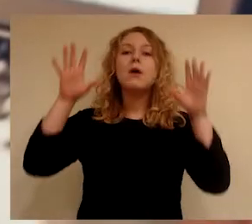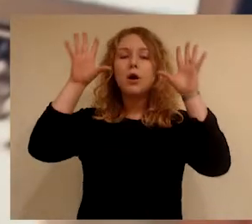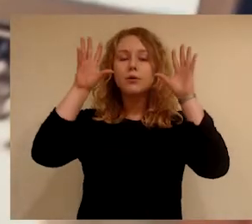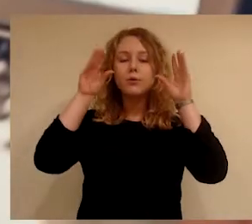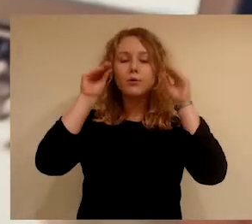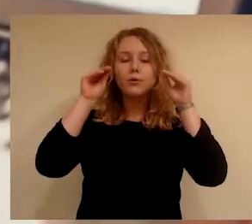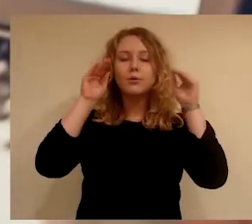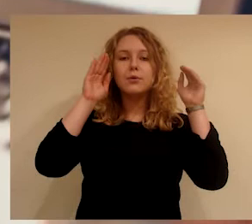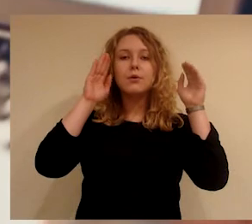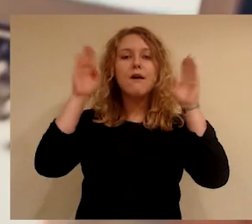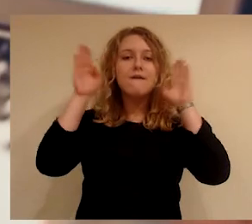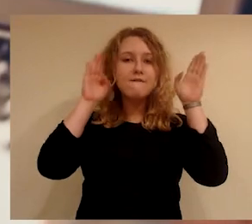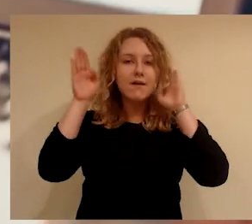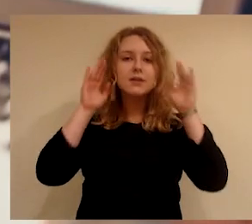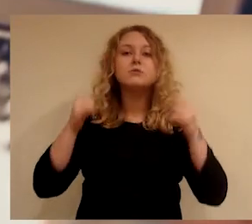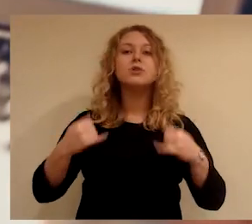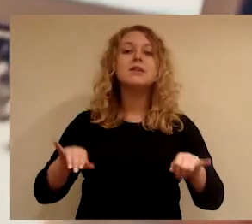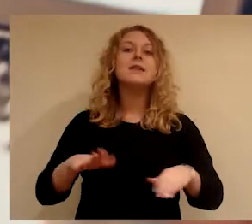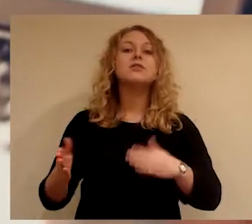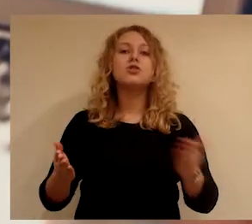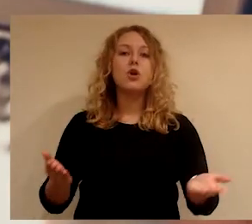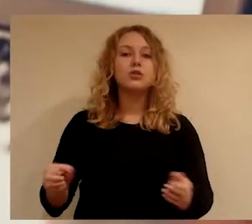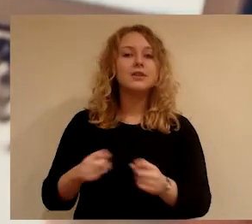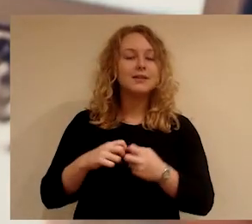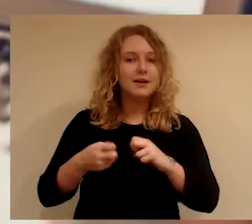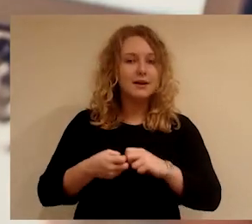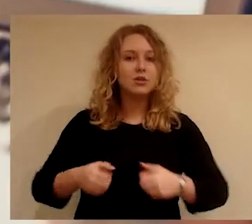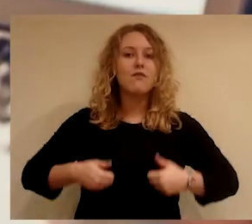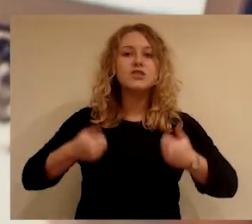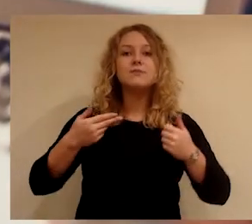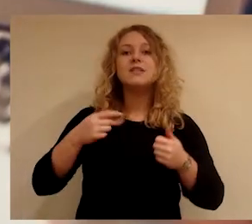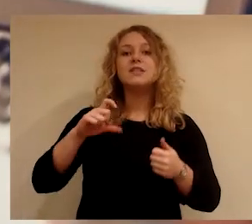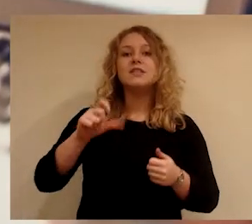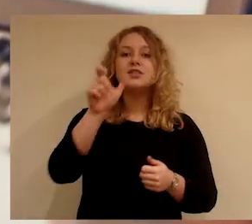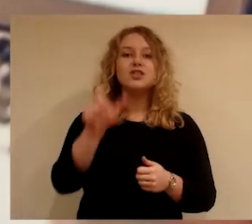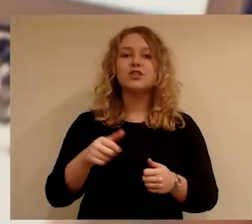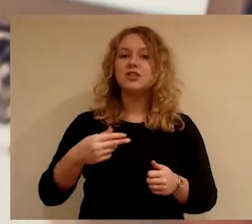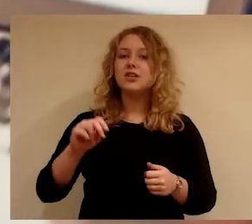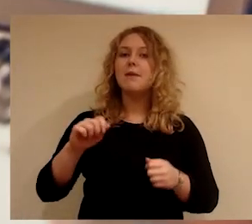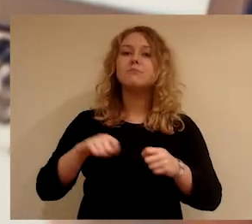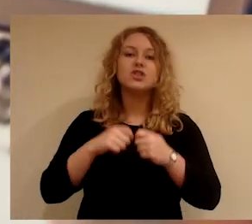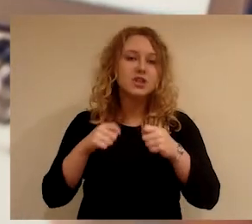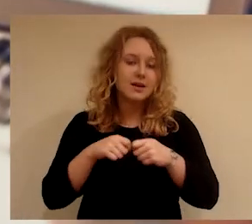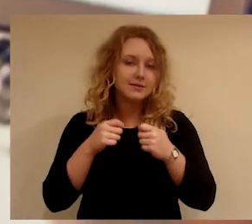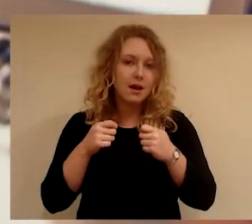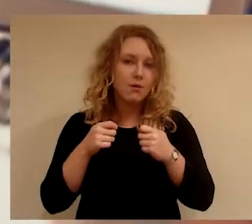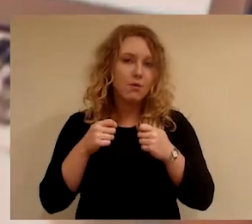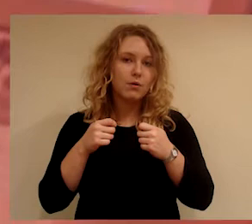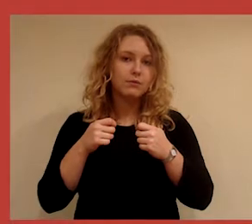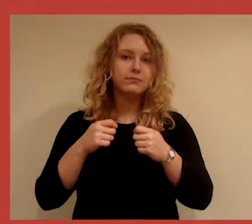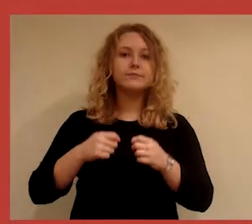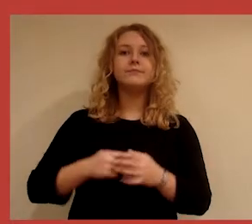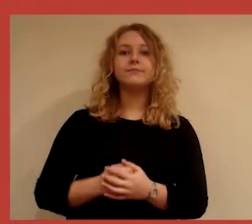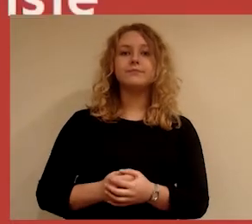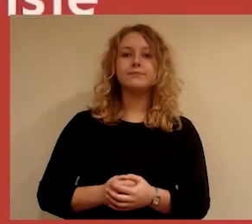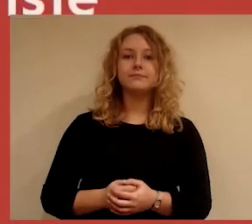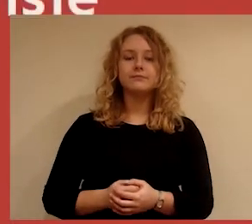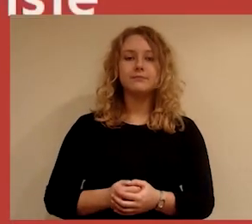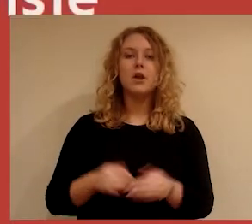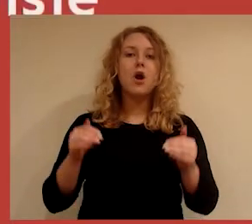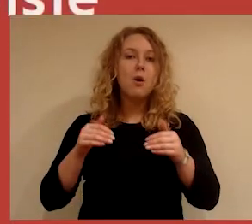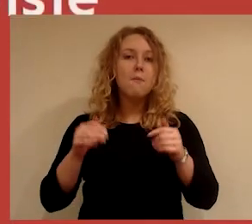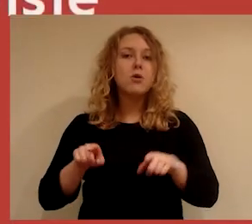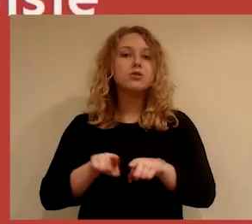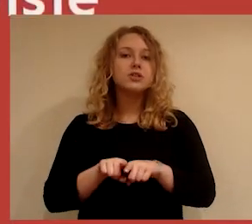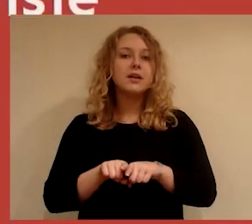Pamiętaj, żeby wyłączyć Facebook oraz inne strony internetowe, tak, żeby nic Ci nie przeszkadzało. Streaming medytacji jest